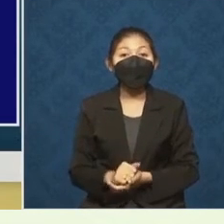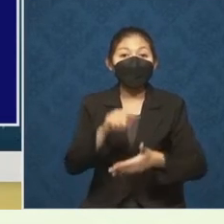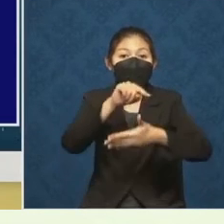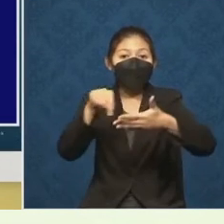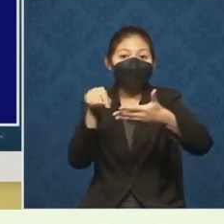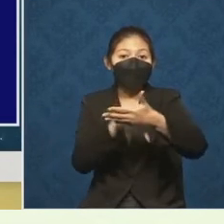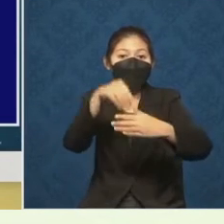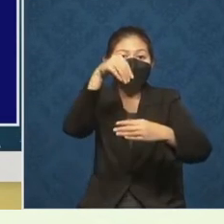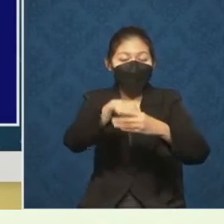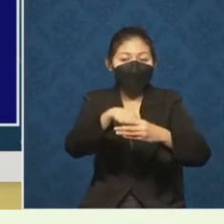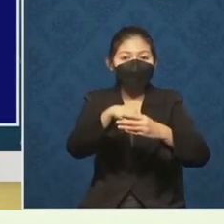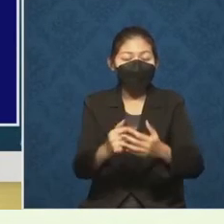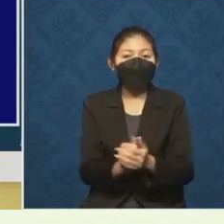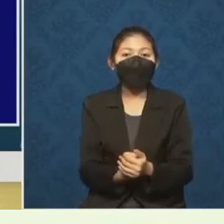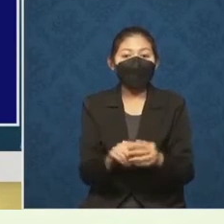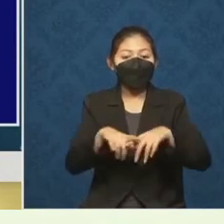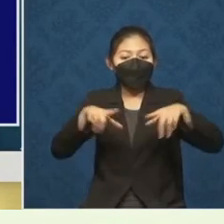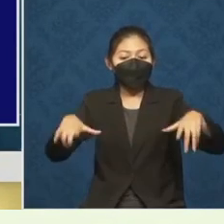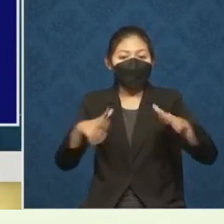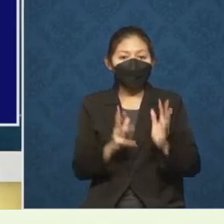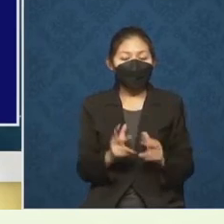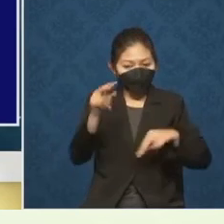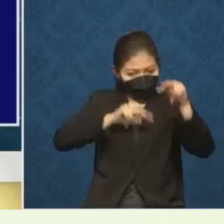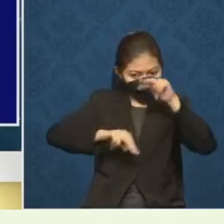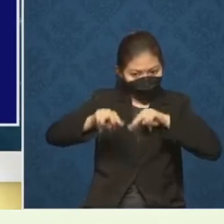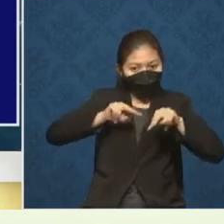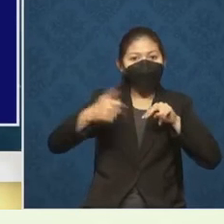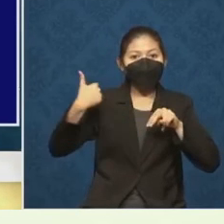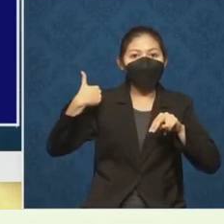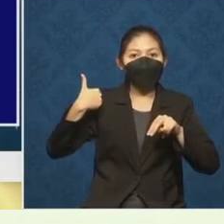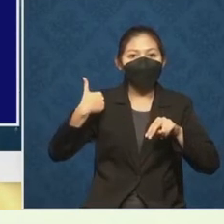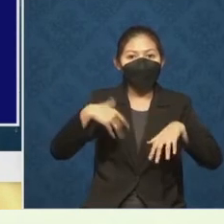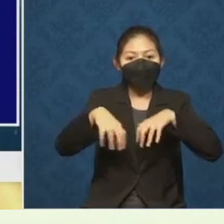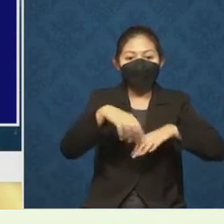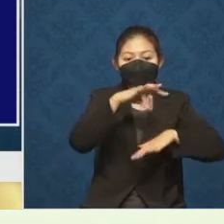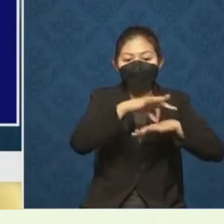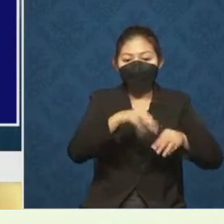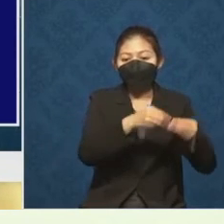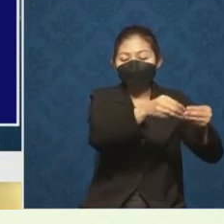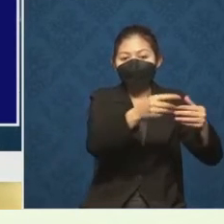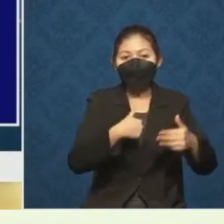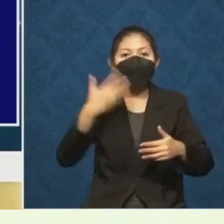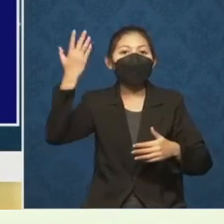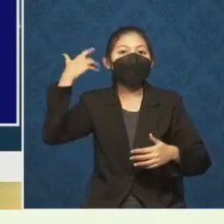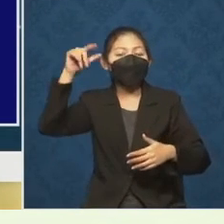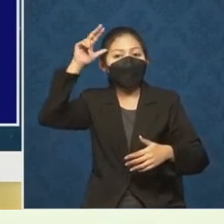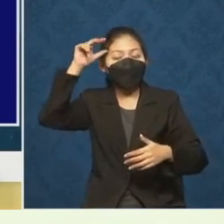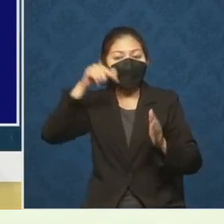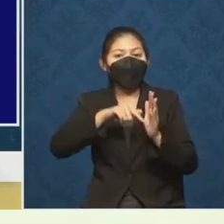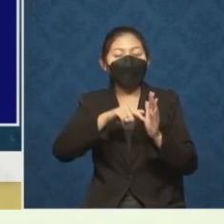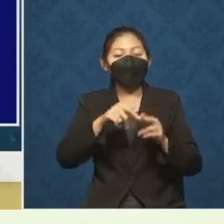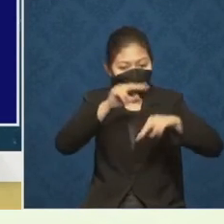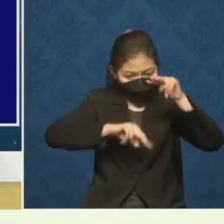ขามีผู้ตรวจการการเลือกตั้งไปนะฮะตอนผมอยู่ลำปางเนี่ยนะเขามีผู้ตรวจการเลือกตั้ง5ค